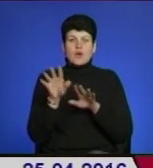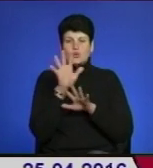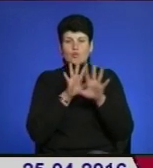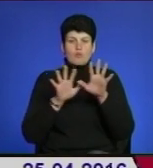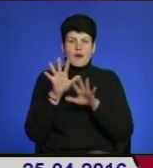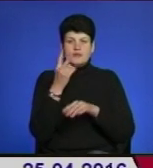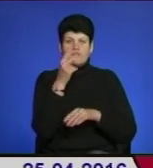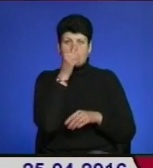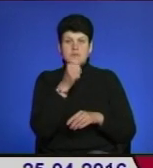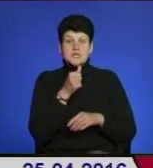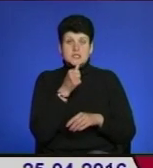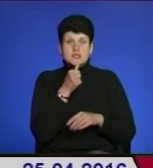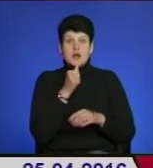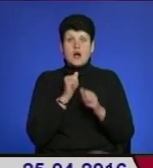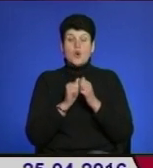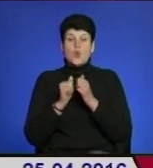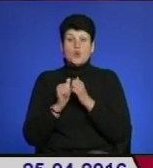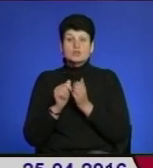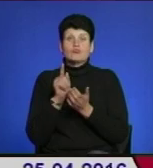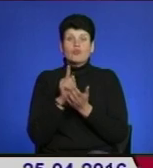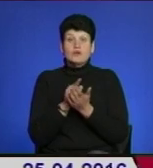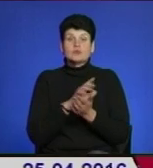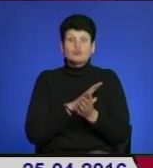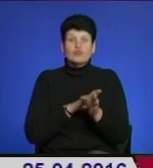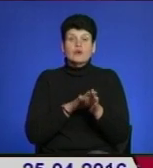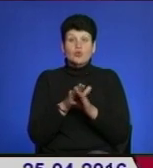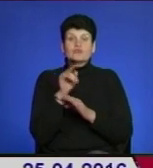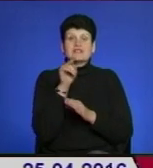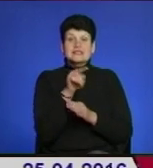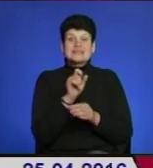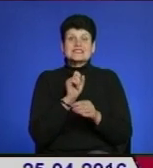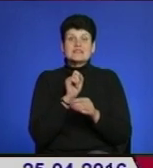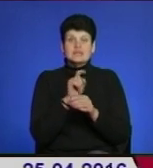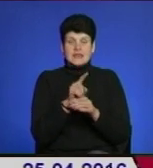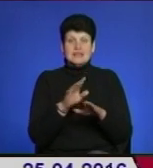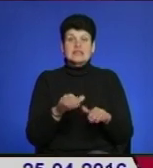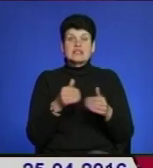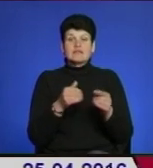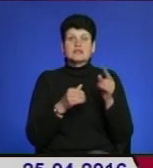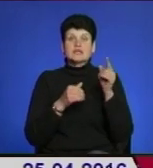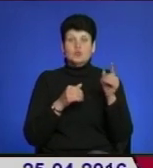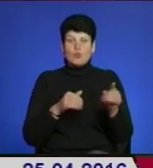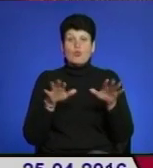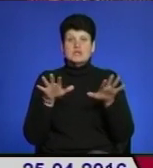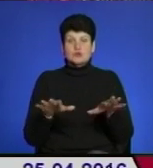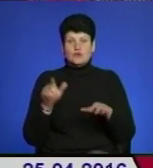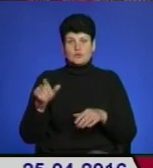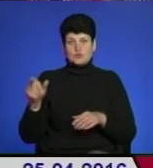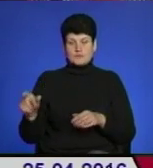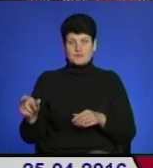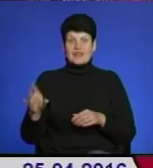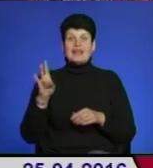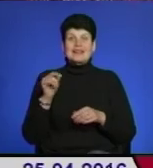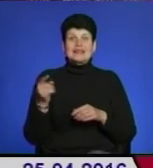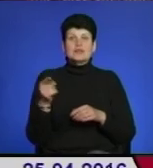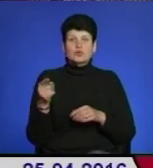два місяці, але кожен повинен був виконувати ті завдання, які покладалися на нього тими посадовими особами. На